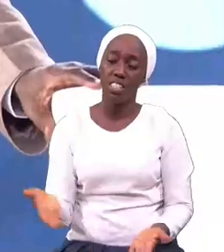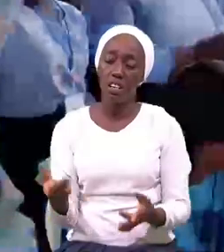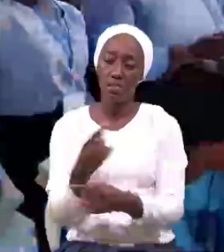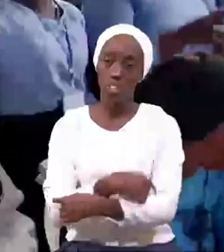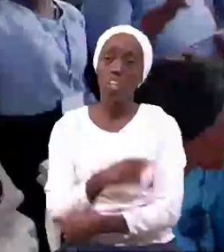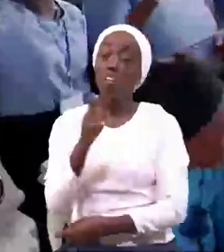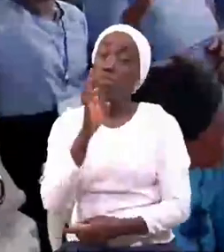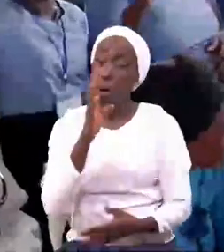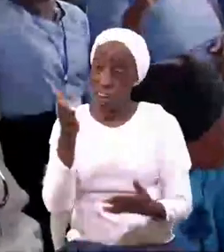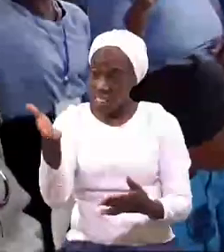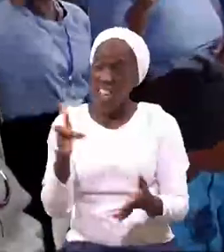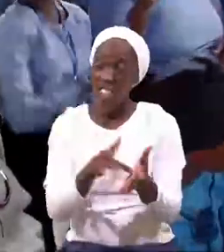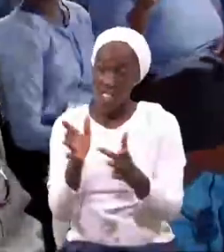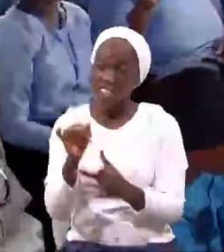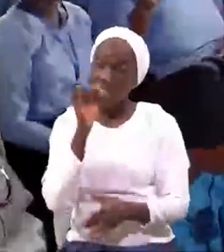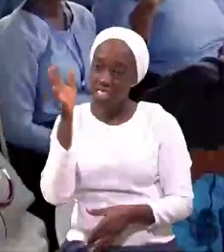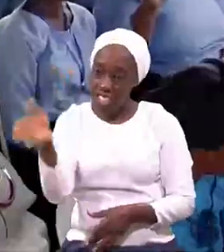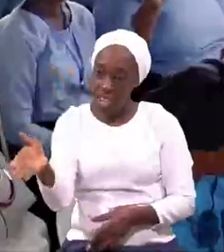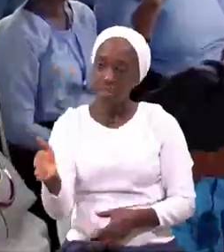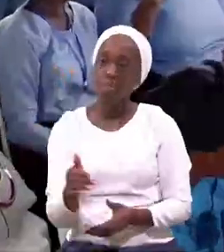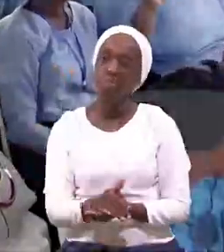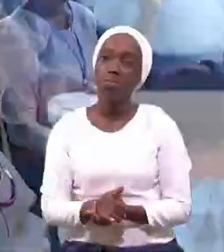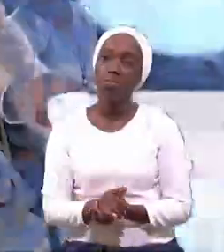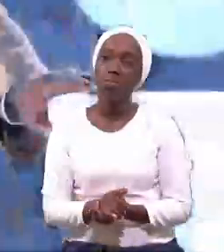Toi, tu es là-bas, Jésus est là.